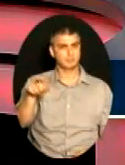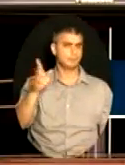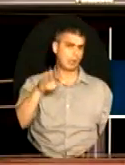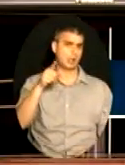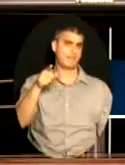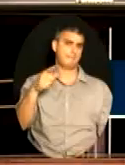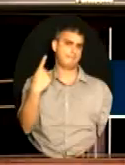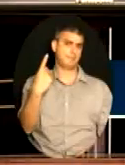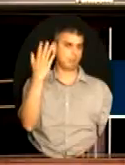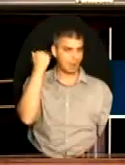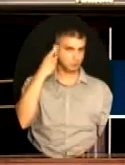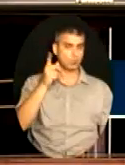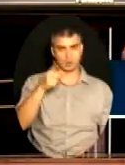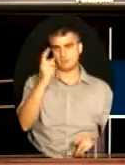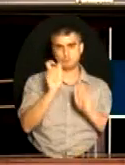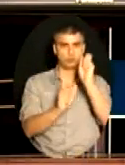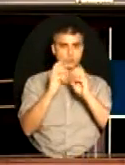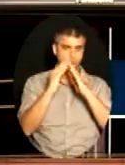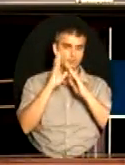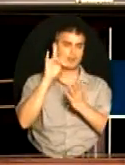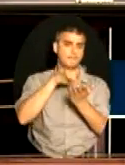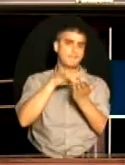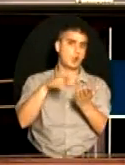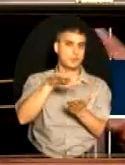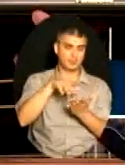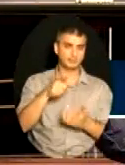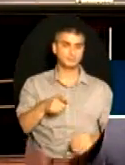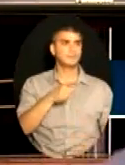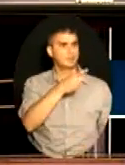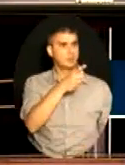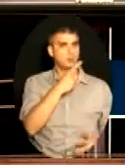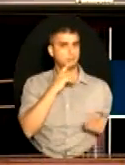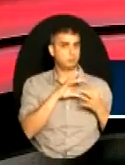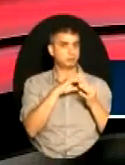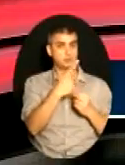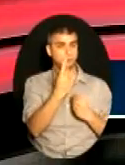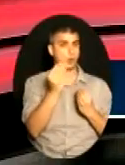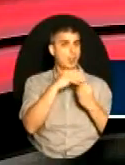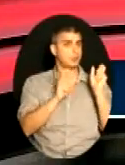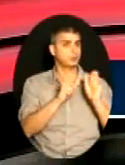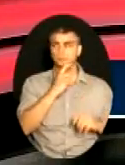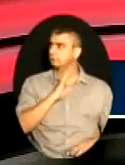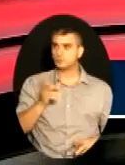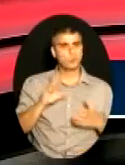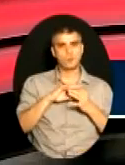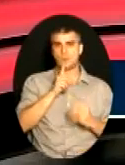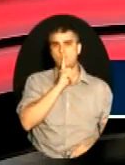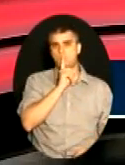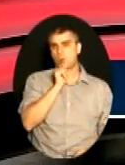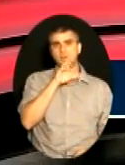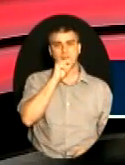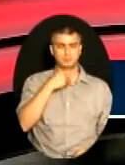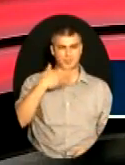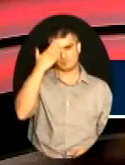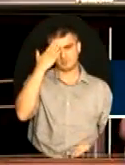גם היו גם תושבים וגם מקומיים. אבל הוא קשר את עצמו לעוד אנשים שמעורבים? הוא לא קשר, הוא לא מדבר. אז בסדר,